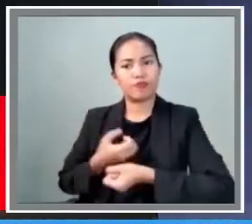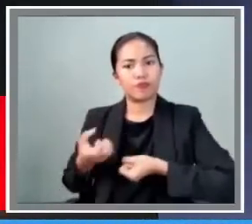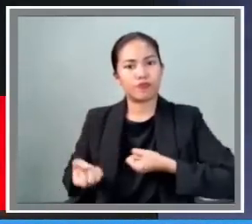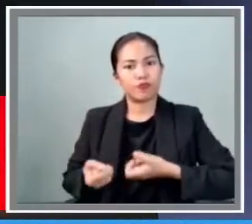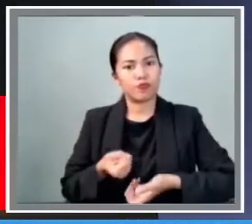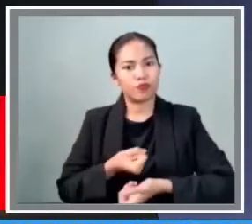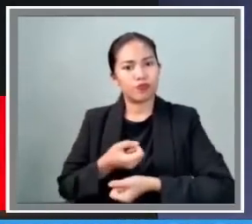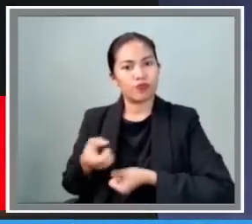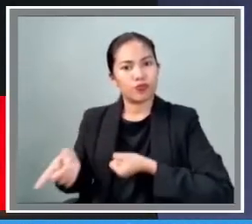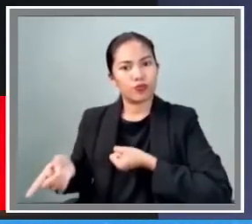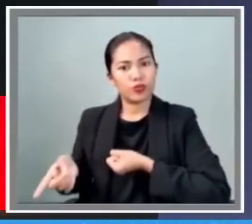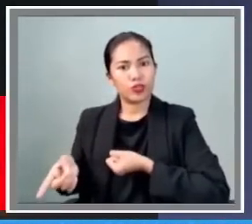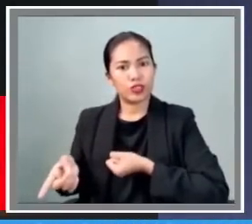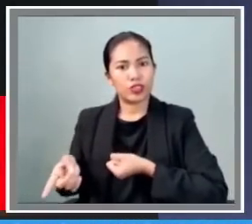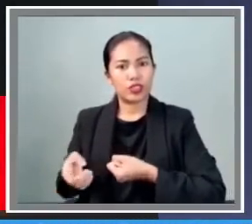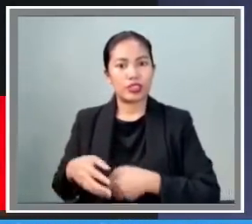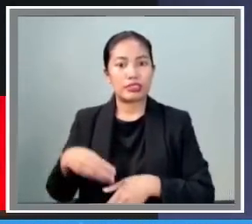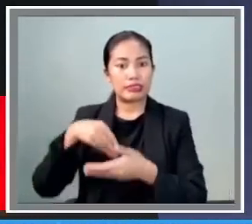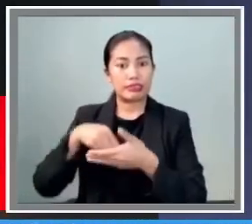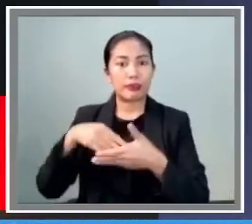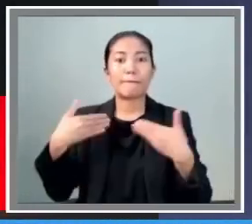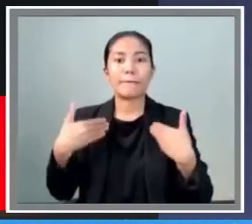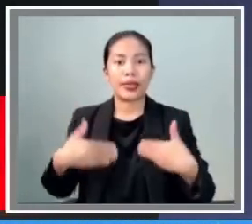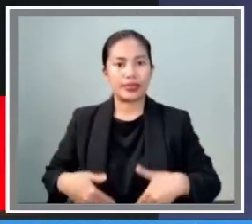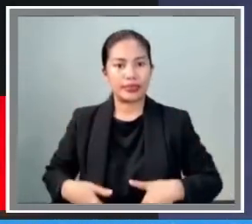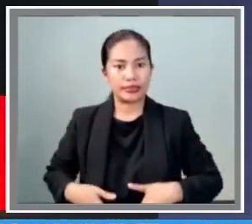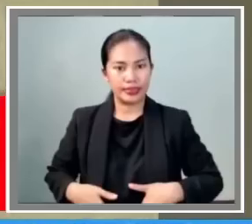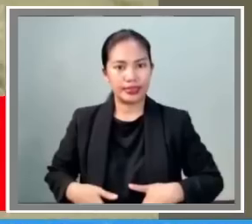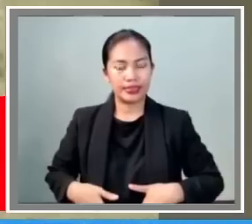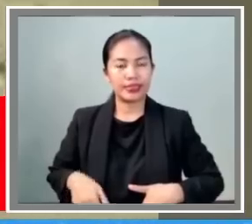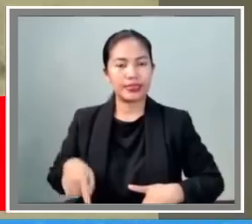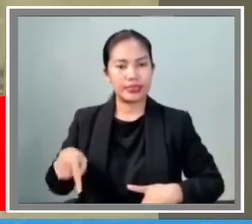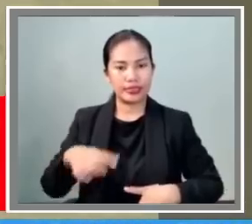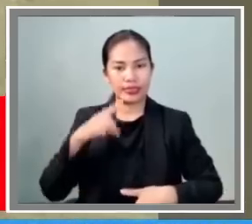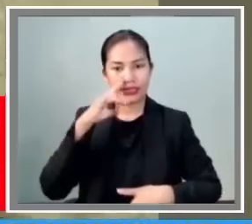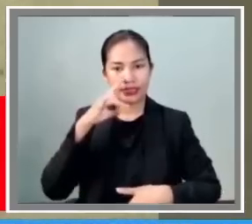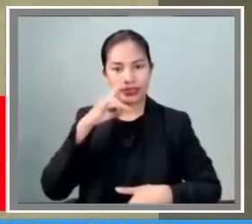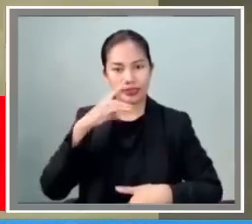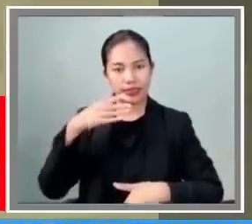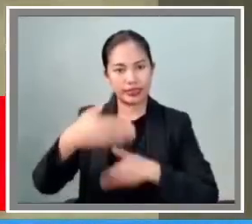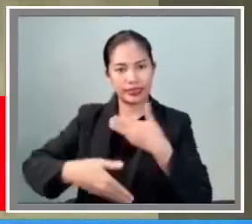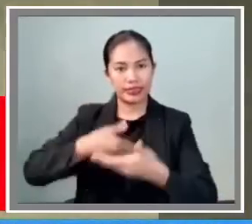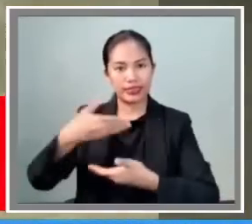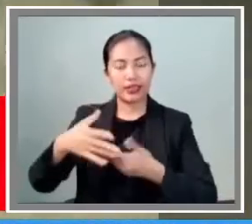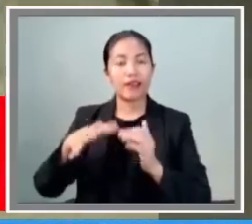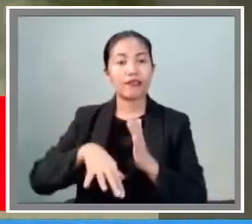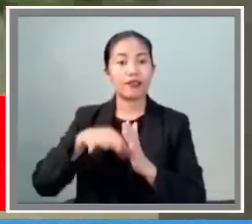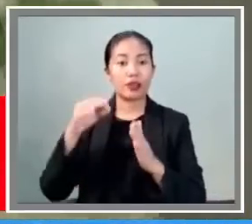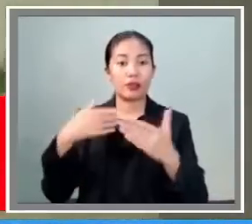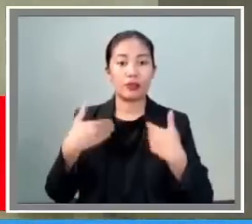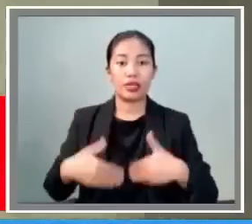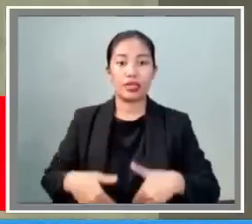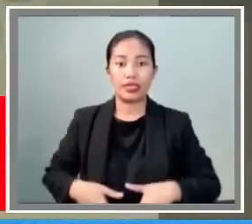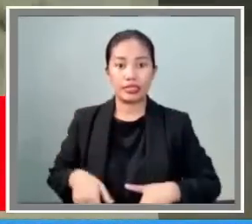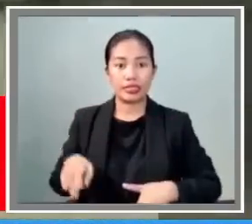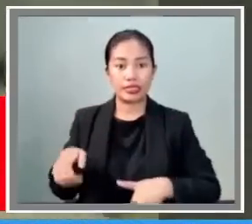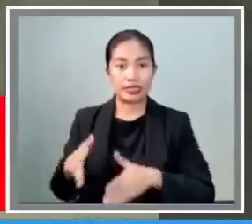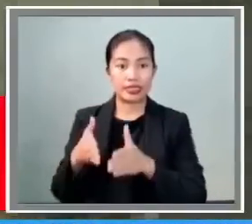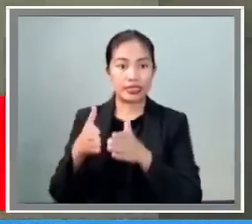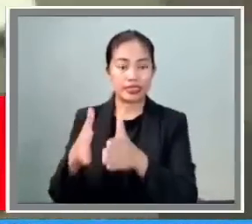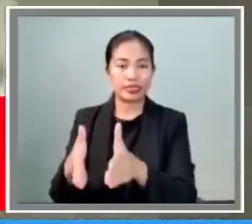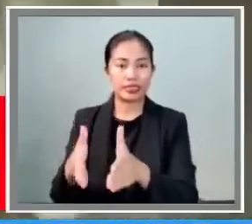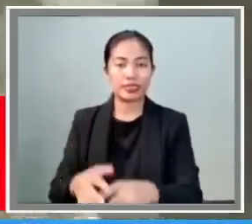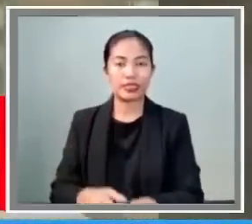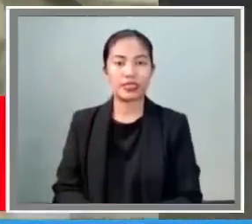na karga ang bangkay ng biktima na nakabalot sa trapal natagpuan ang bangkay sa gilid ng kalsada 6 metro mula